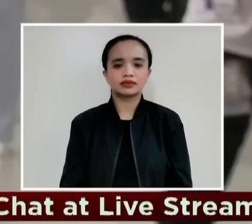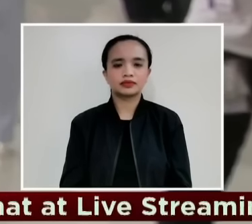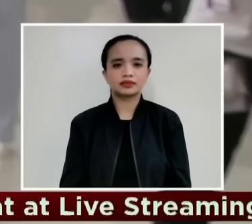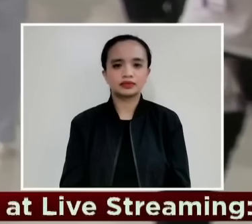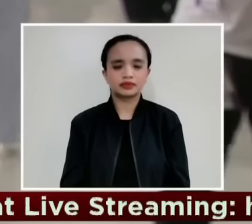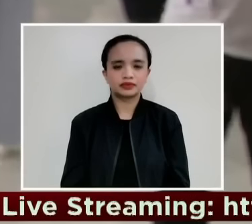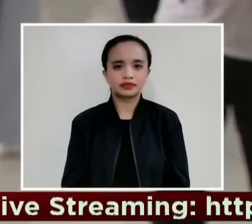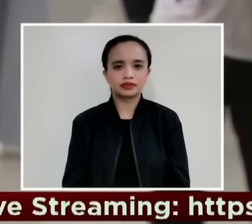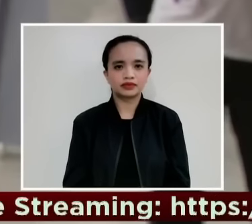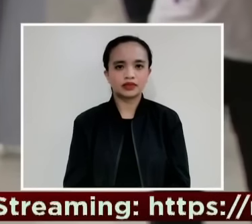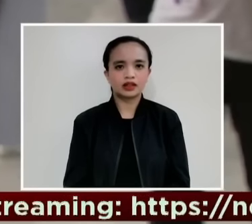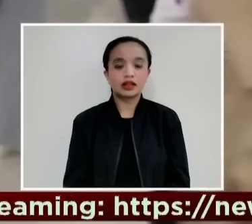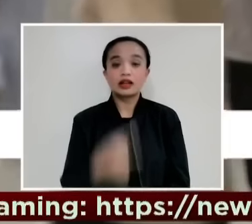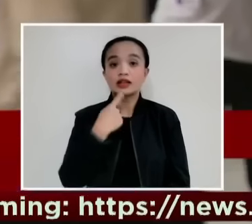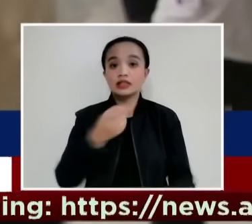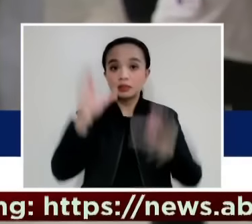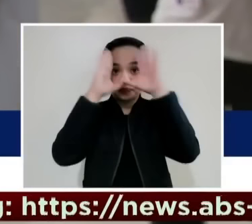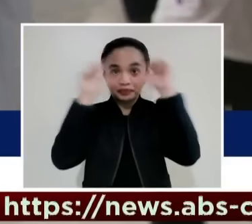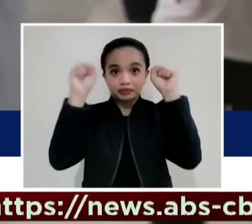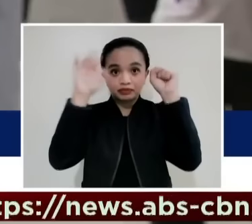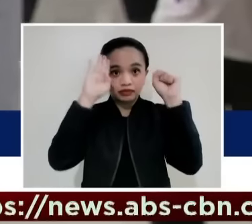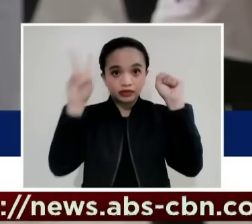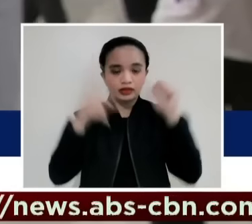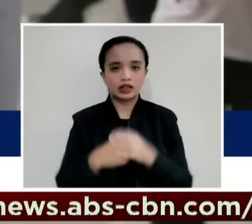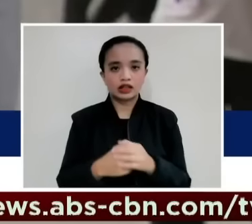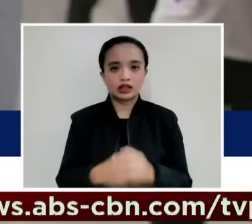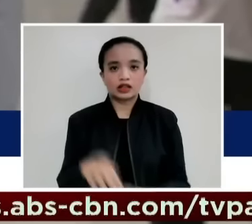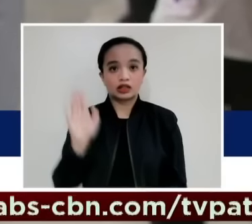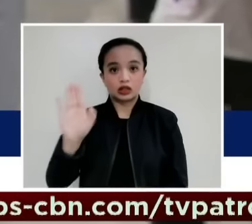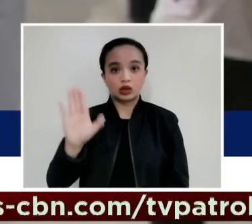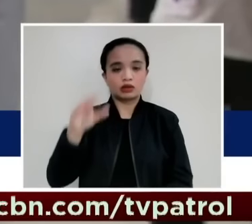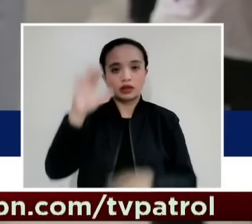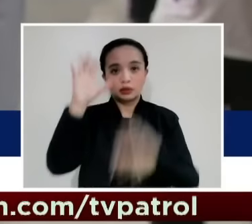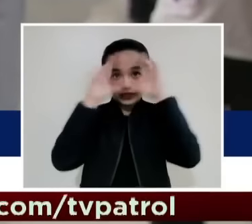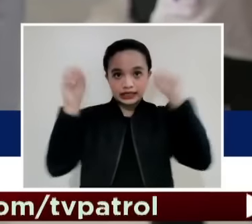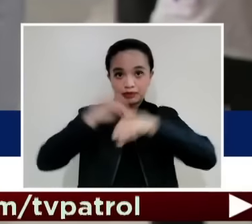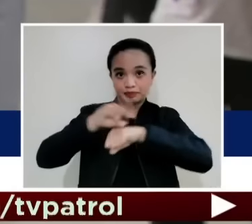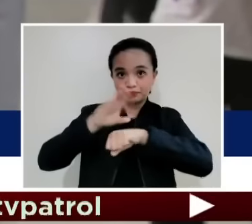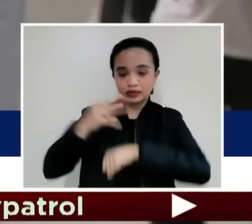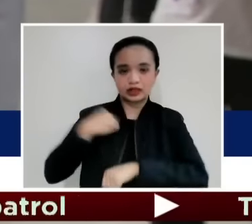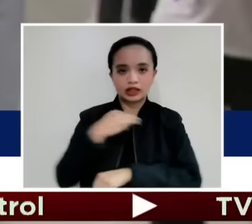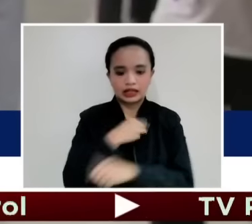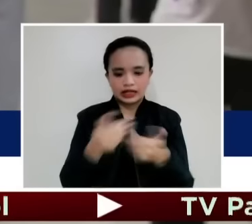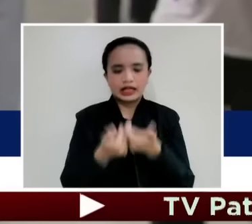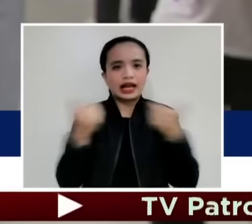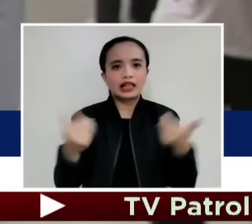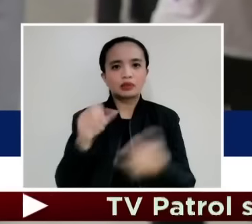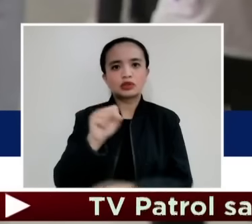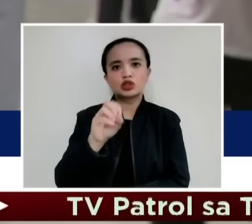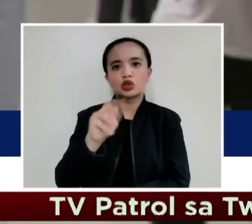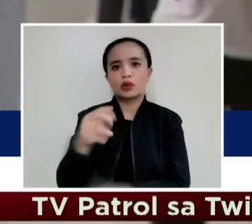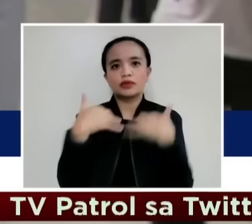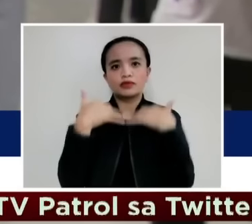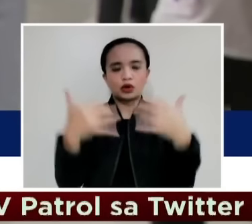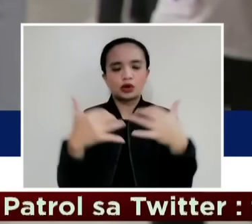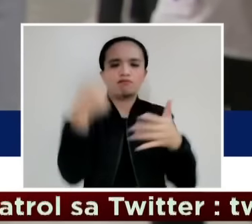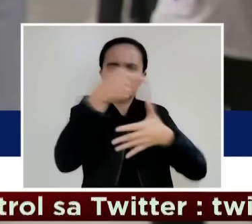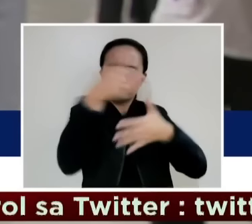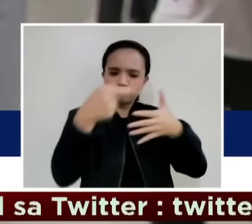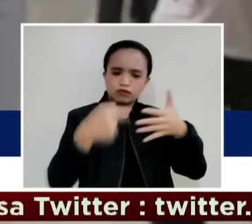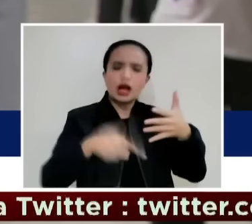Henry, ayon nga sa Pangulo, idedetalye ng mga miyembro ng kanyang gabinete sa hiwalay na post-Sona Forum yung ilang part sa mga programa at